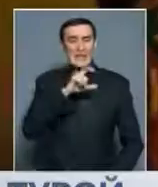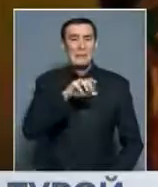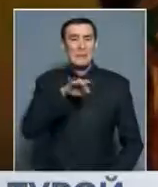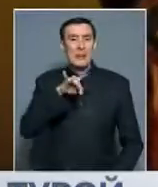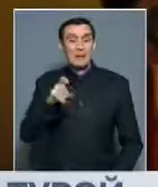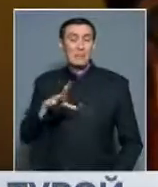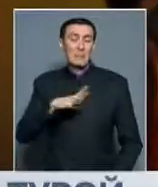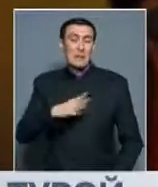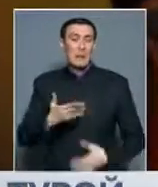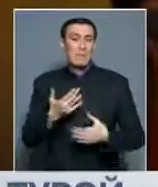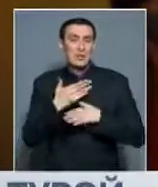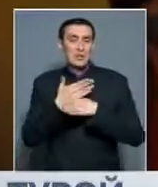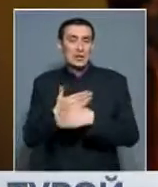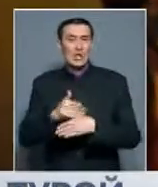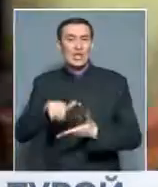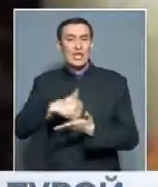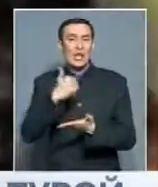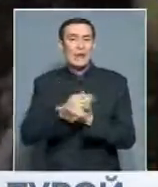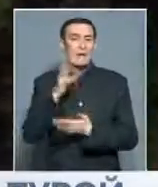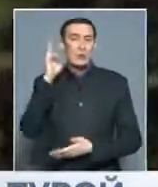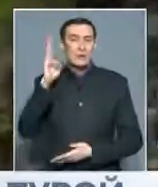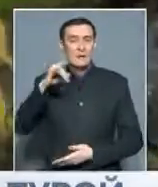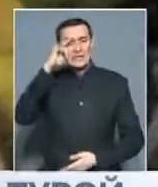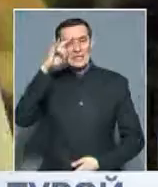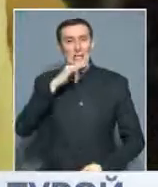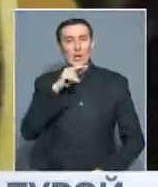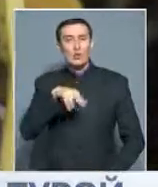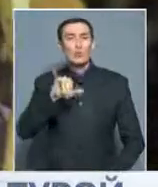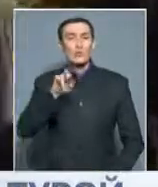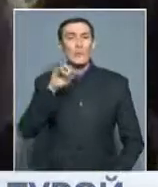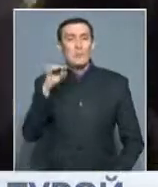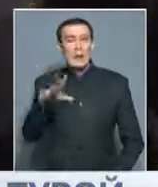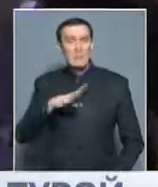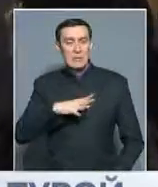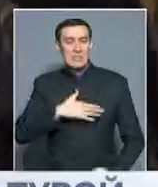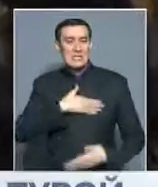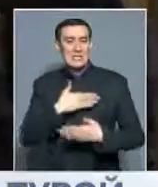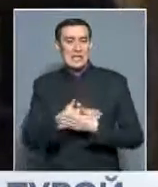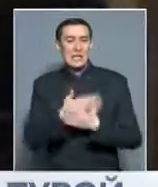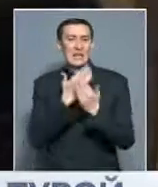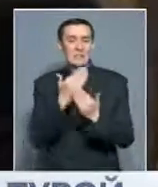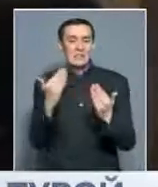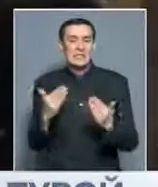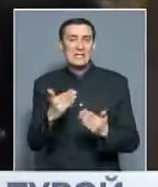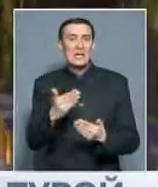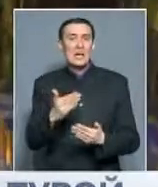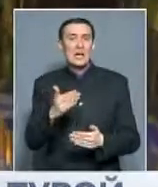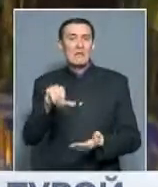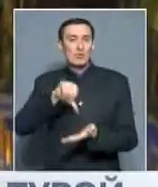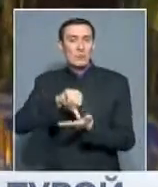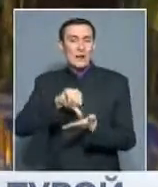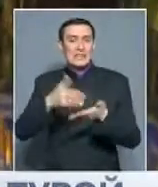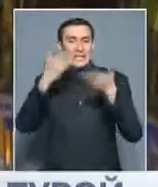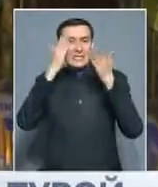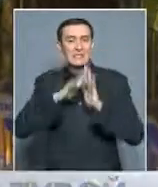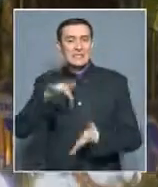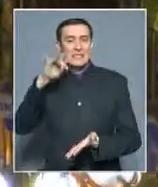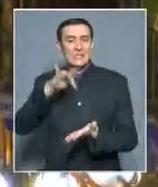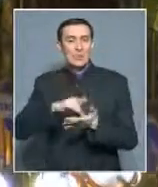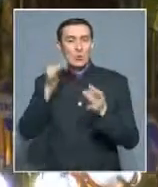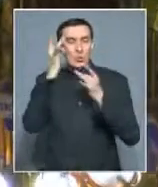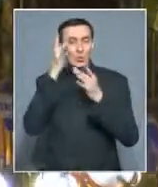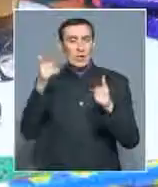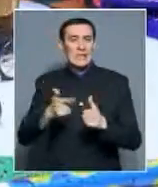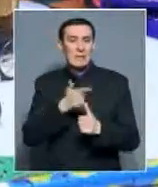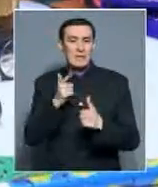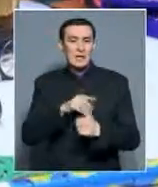радар при поддержке генерального консульства казахстана в дубае инициатором экспозиции уже не первый год выступает исламский центр культуры имени